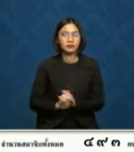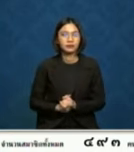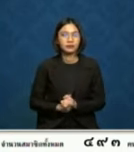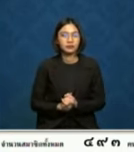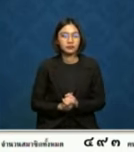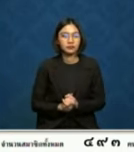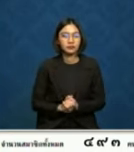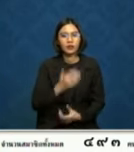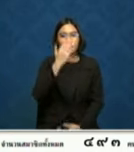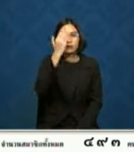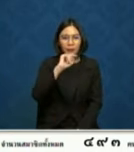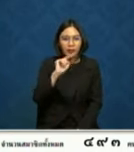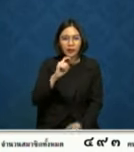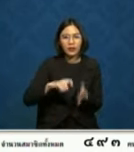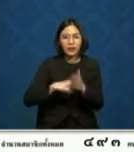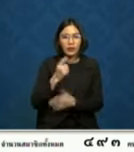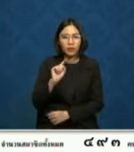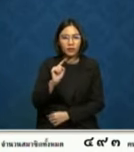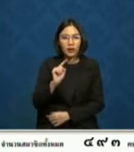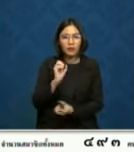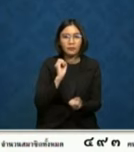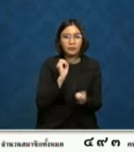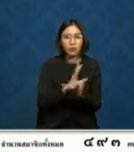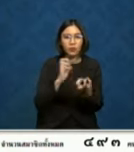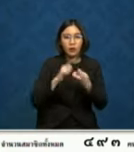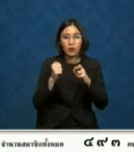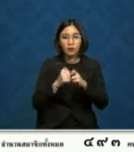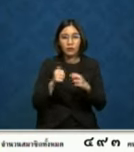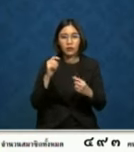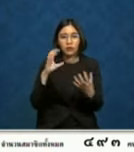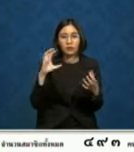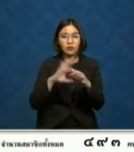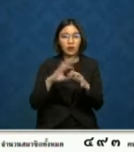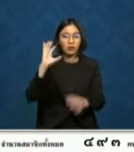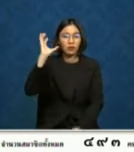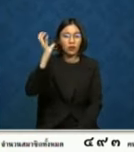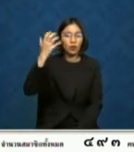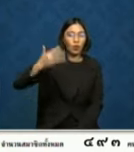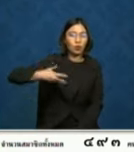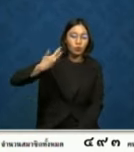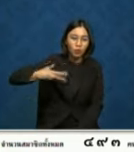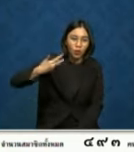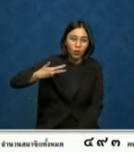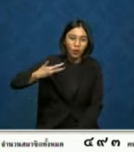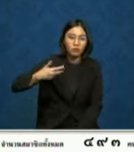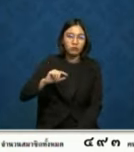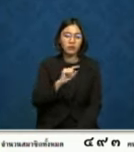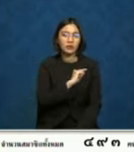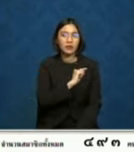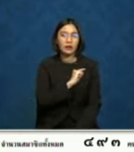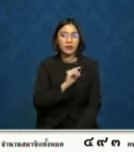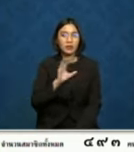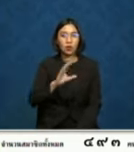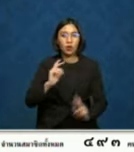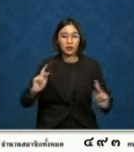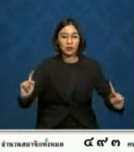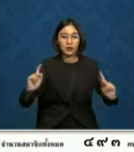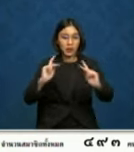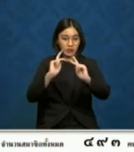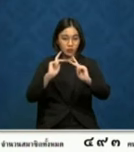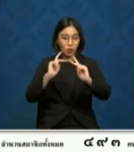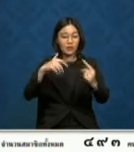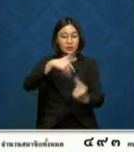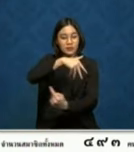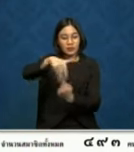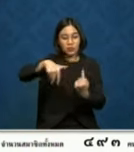ครับมันเกิดอะไรขึ้นนี่มันคือผลกระทบโดยตรงจากสภาวะเรื่องโลกร้อนซึ่งอยู่ในหน้าที่ของกระทรวงทรัพยากรธรรมชาติ